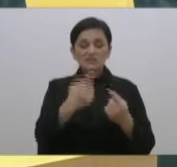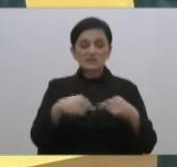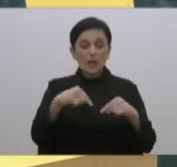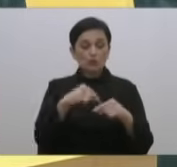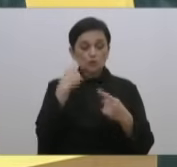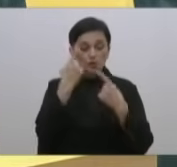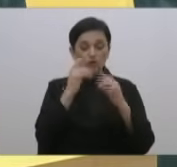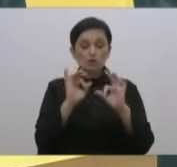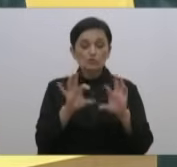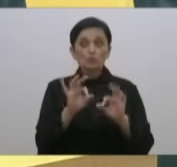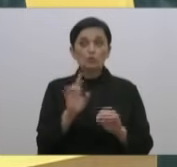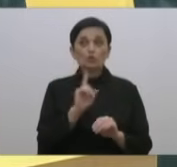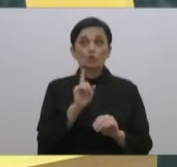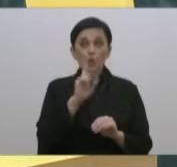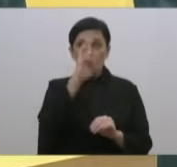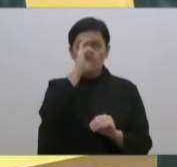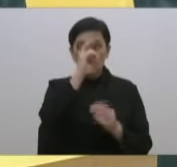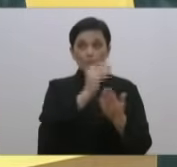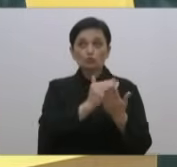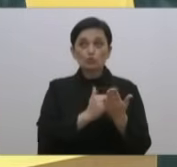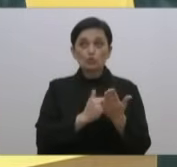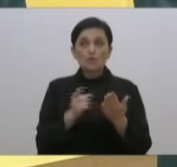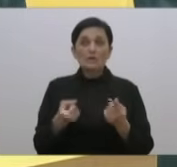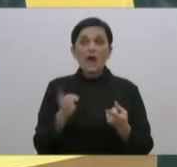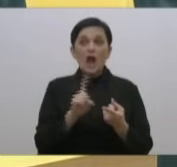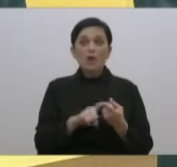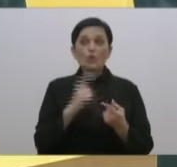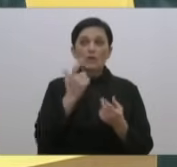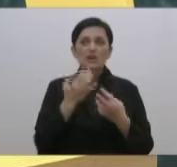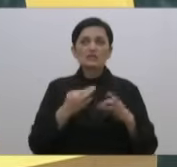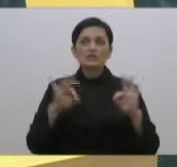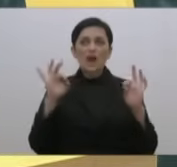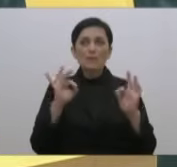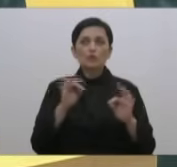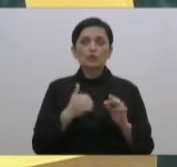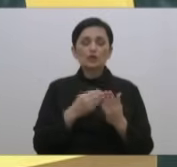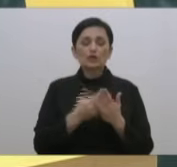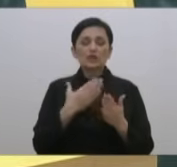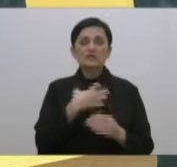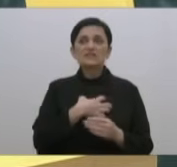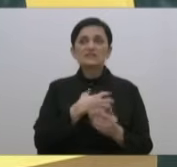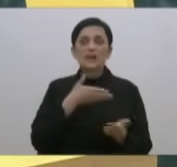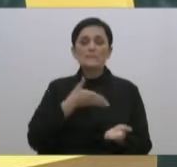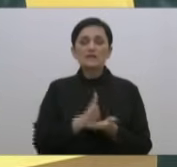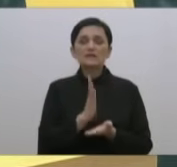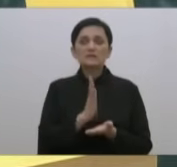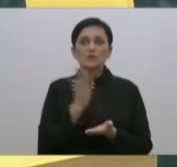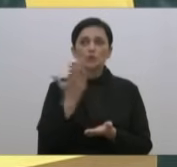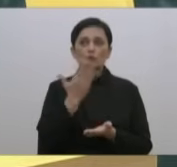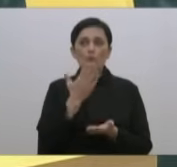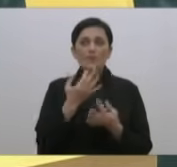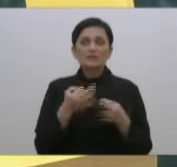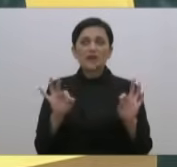საზოგადოებას მივაწვდი ინფორმაციას, რომ სამთავრობო პროგრამა ეფუძნება დემოკრატიულ ღირებულებებსა და იმ ძირითად პრინციპებს,